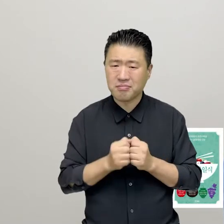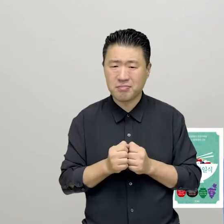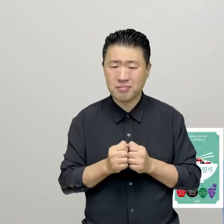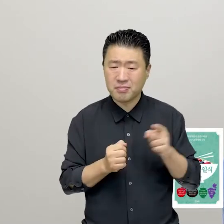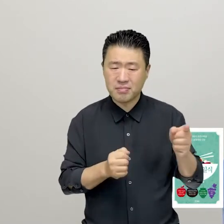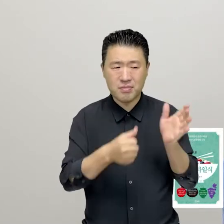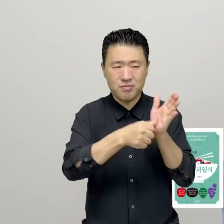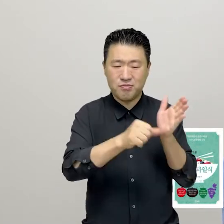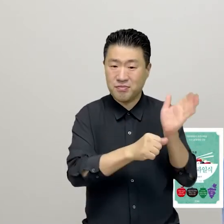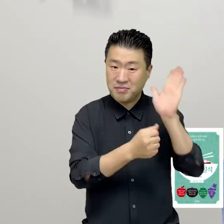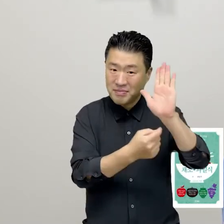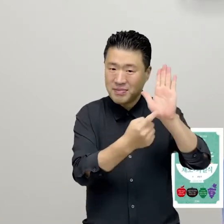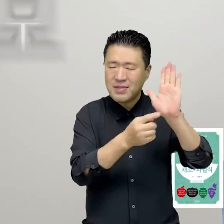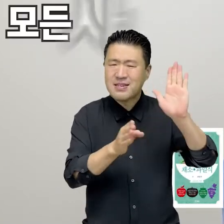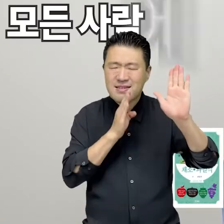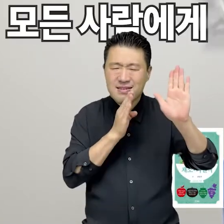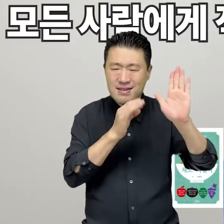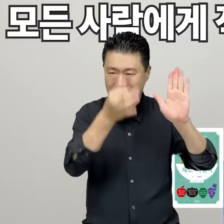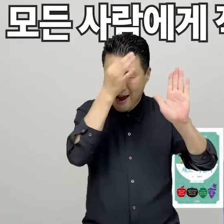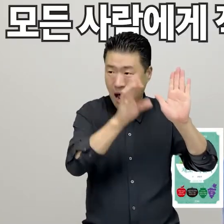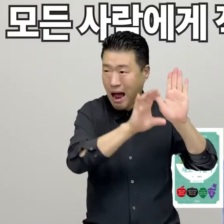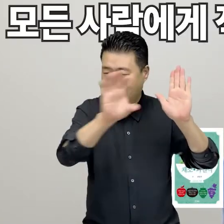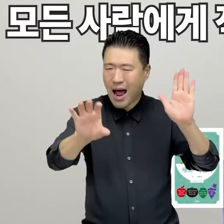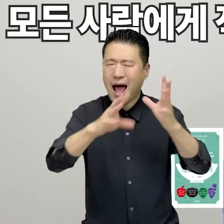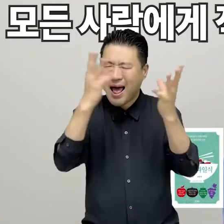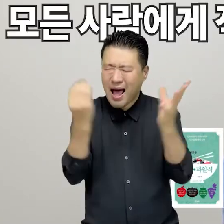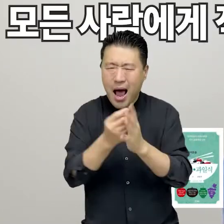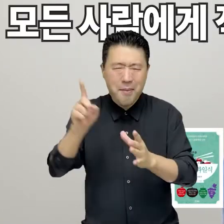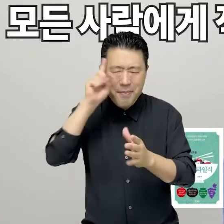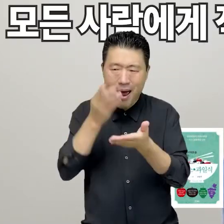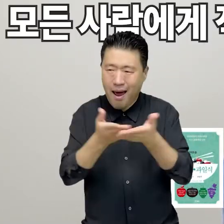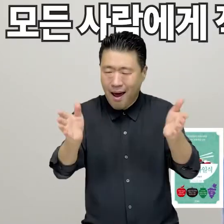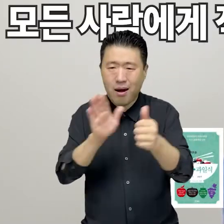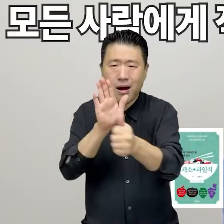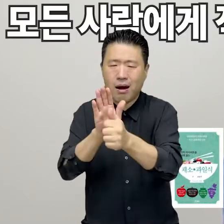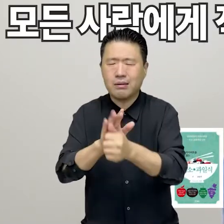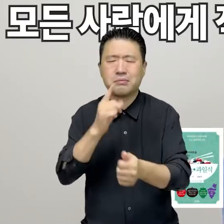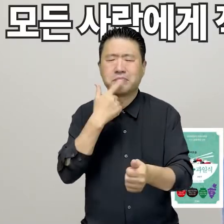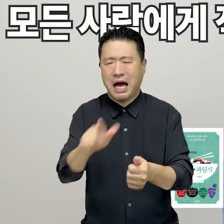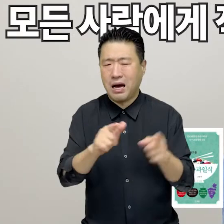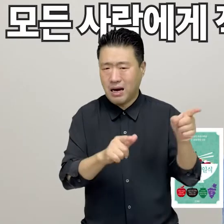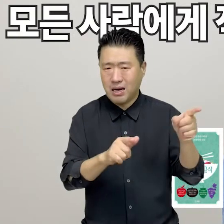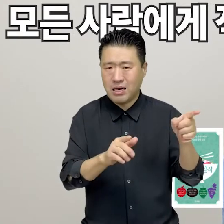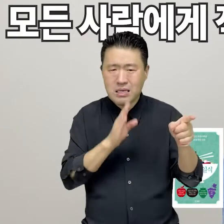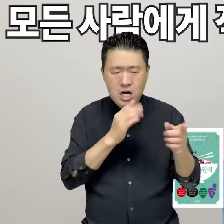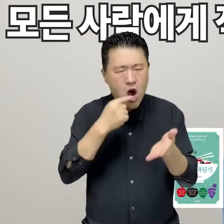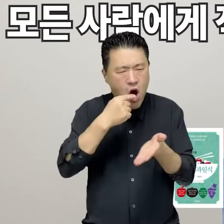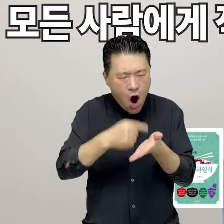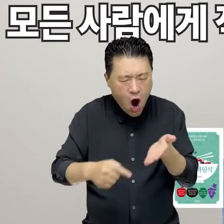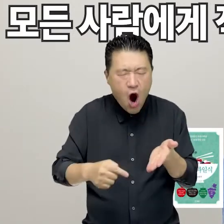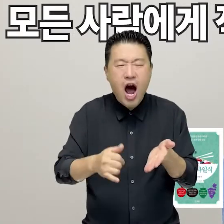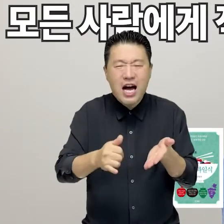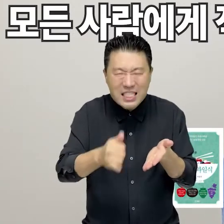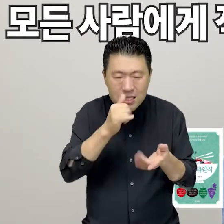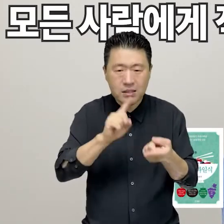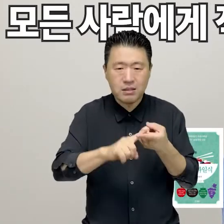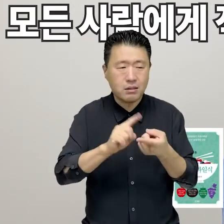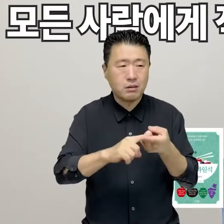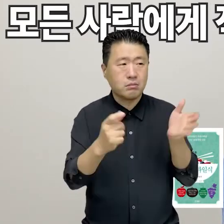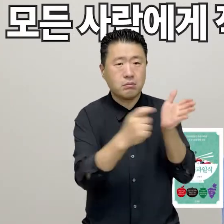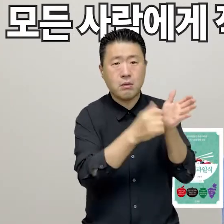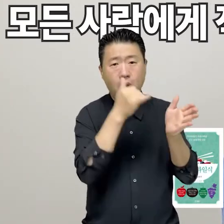말은 이 제품에 대한 기능이 모든 사람에게 적용되지 않는다는 얘기고요. 심지어 부작용이 있다라는